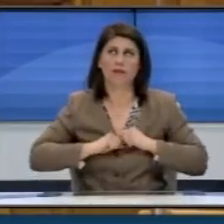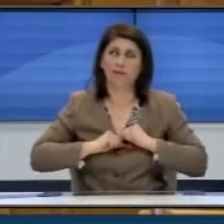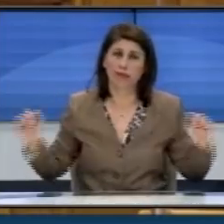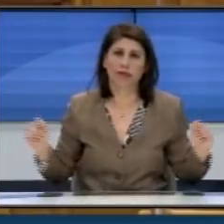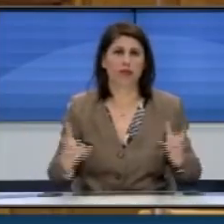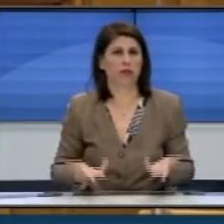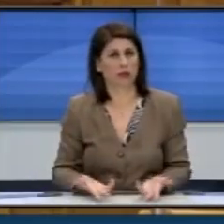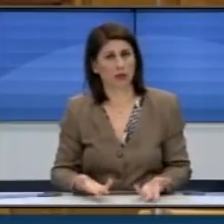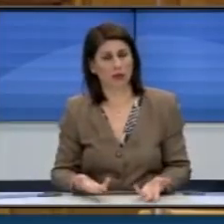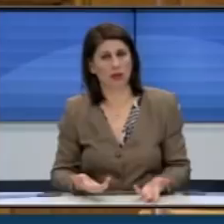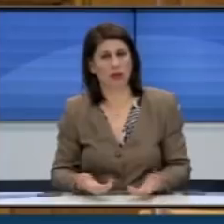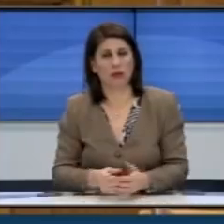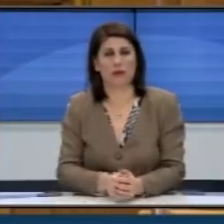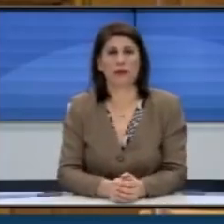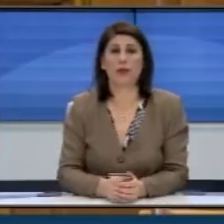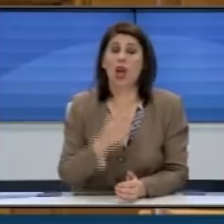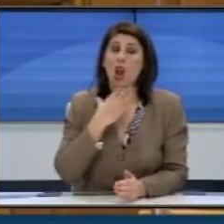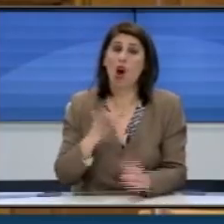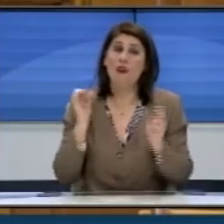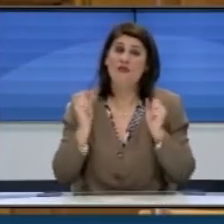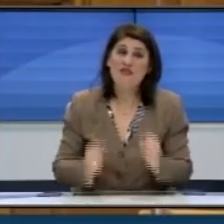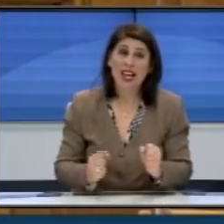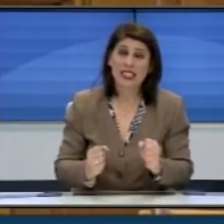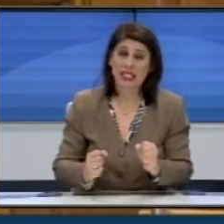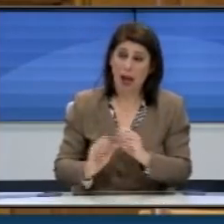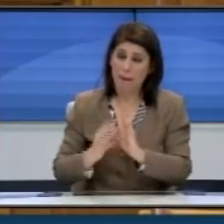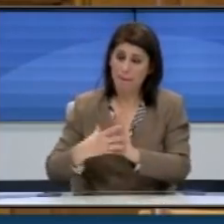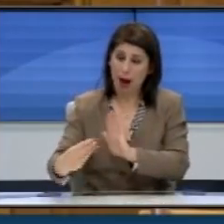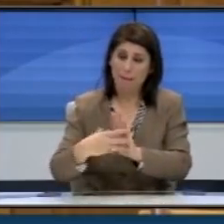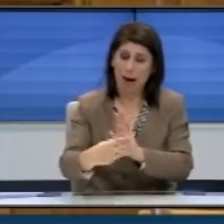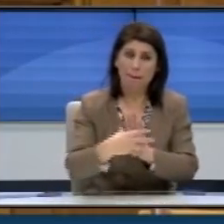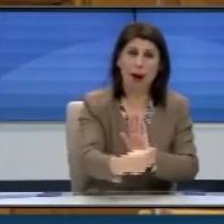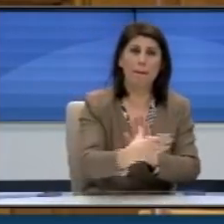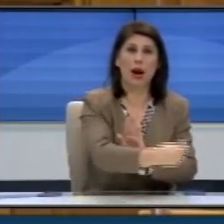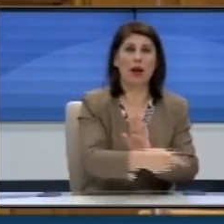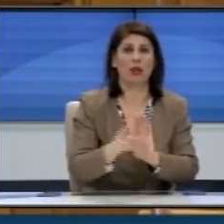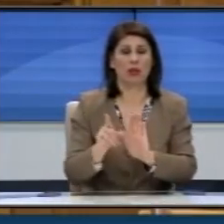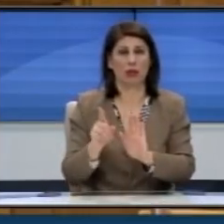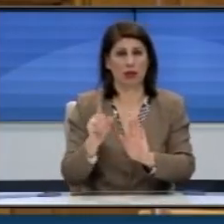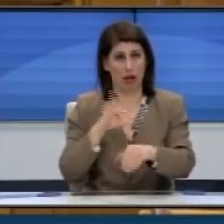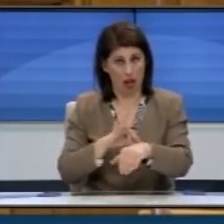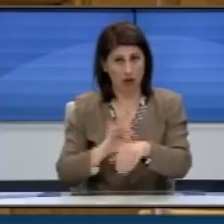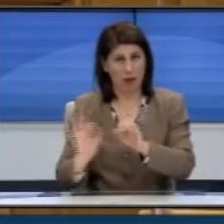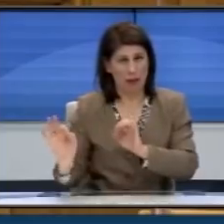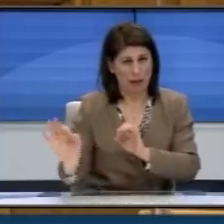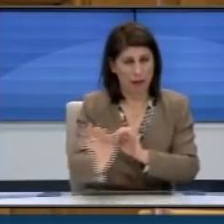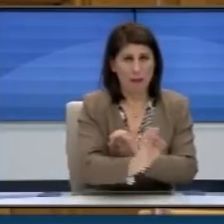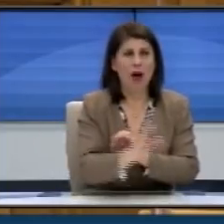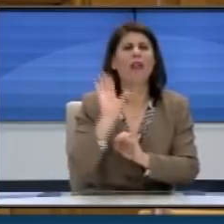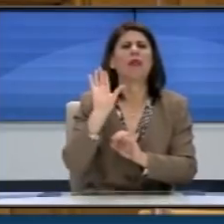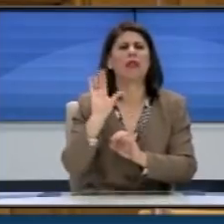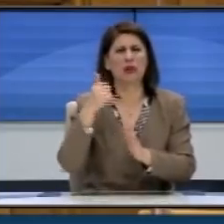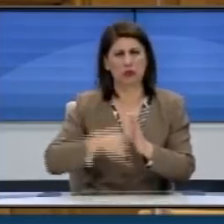του. Διότι στους βασικούς χώρους διασποράς του ιού δεν πήρατε κανένα ουσιαστικό